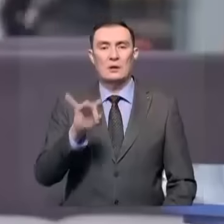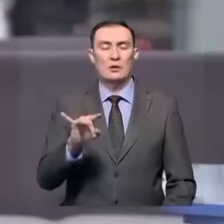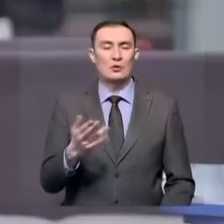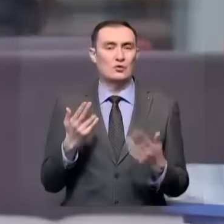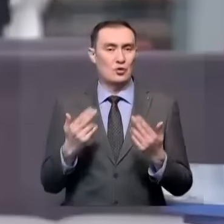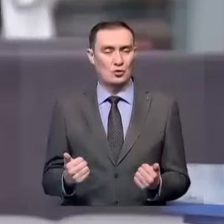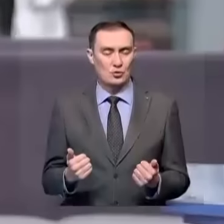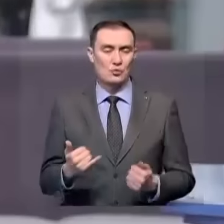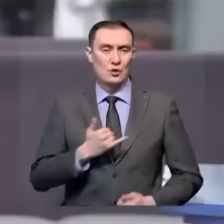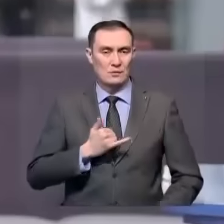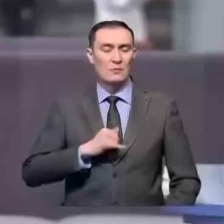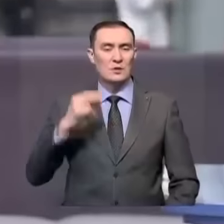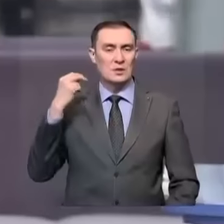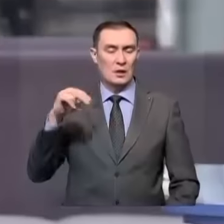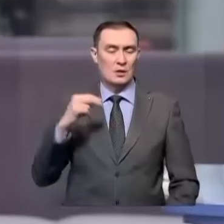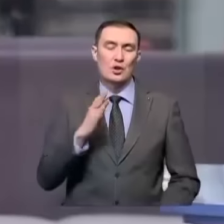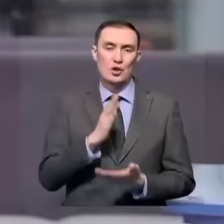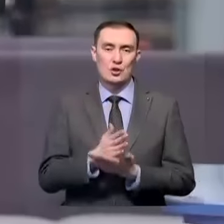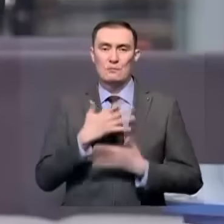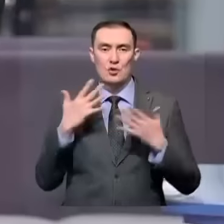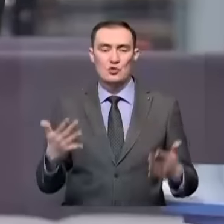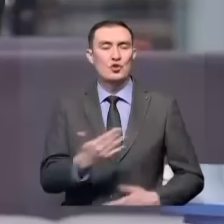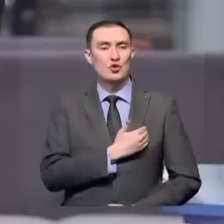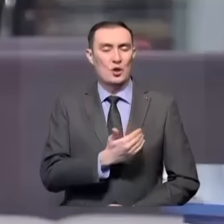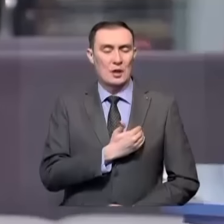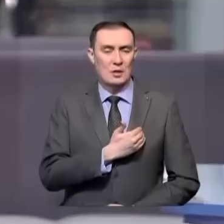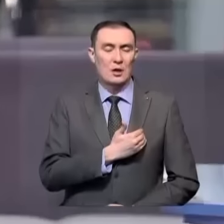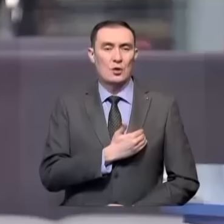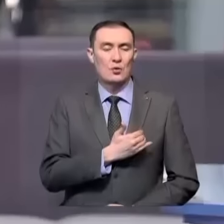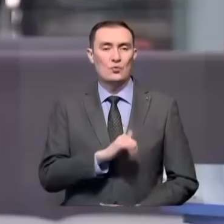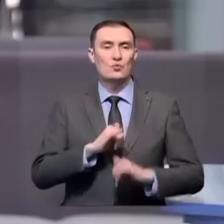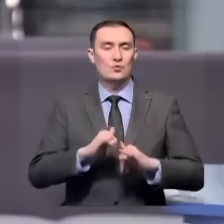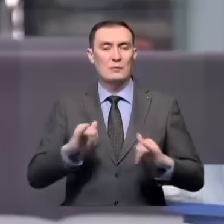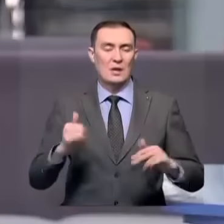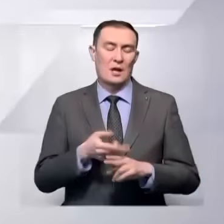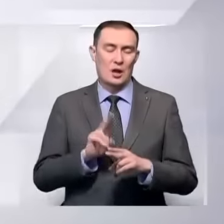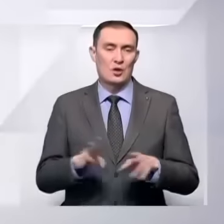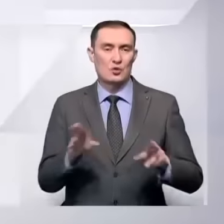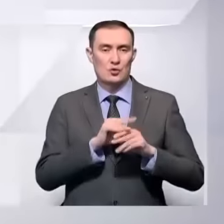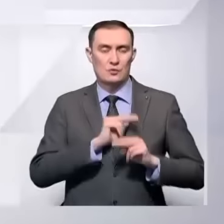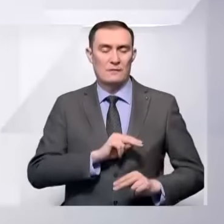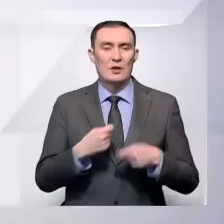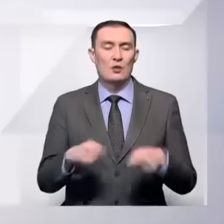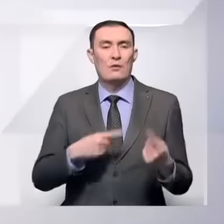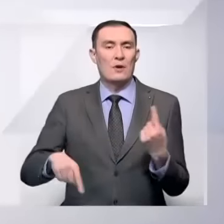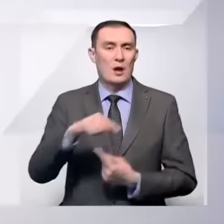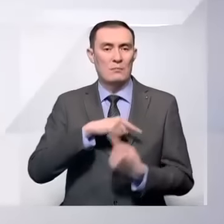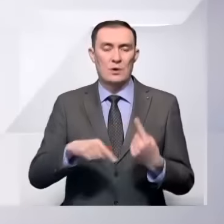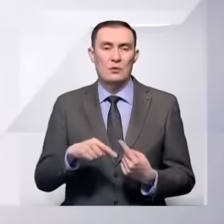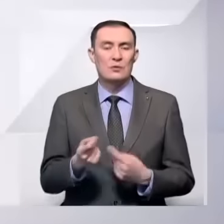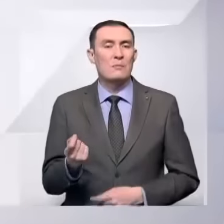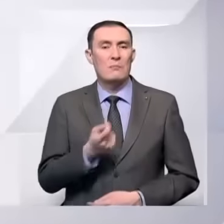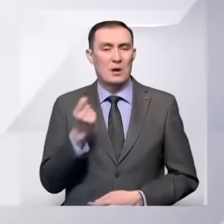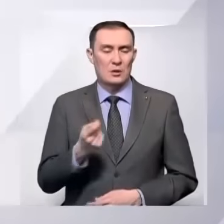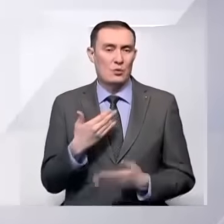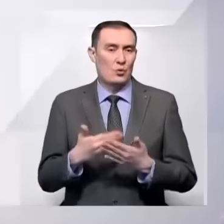что у нашего президента есть большое желание, скажем так, укрупнять это сотрудничество. Товарооборот для наших стран